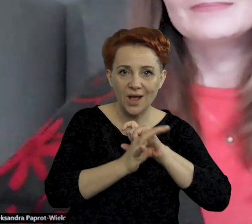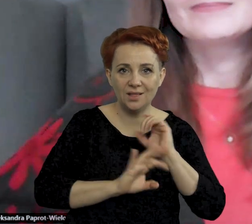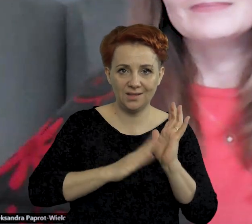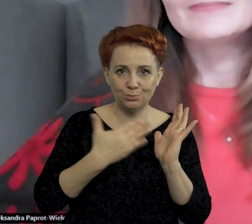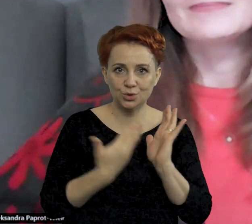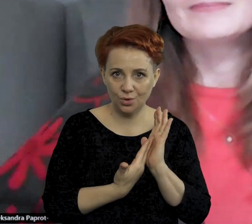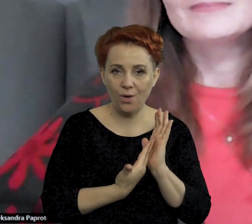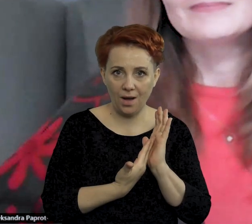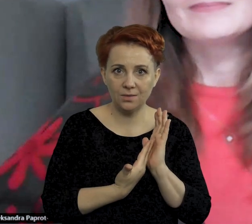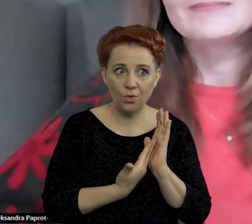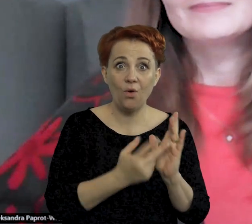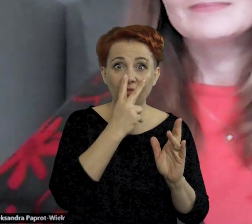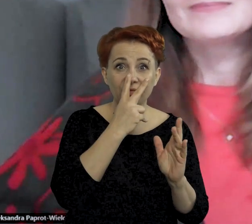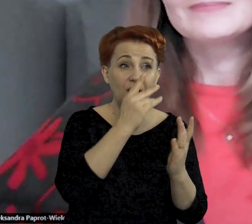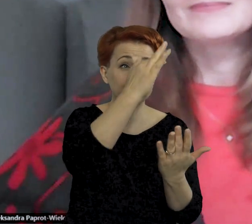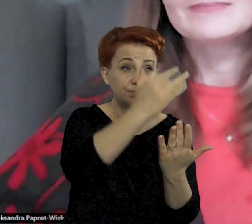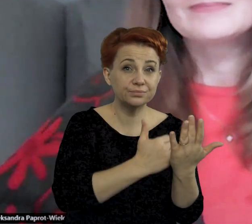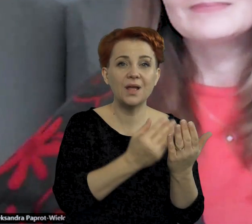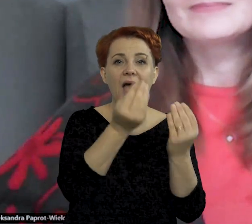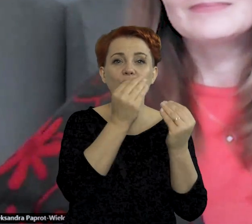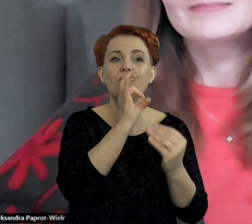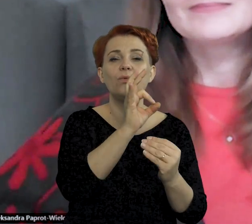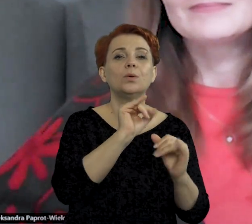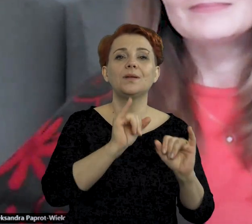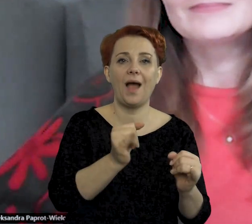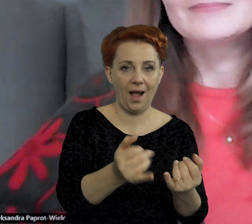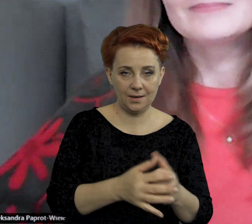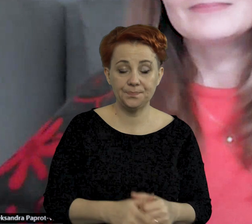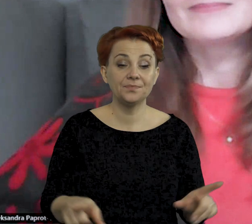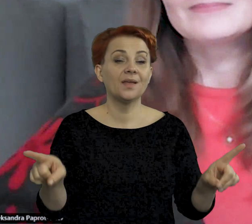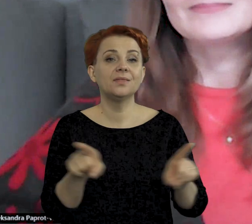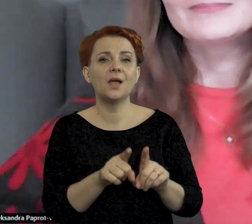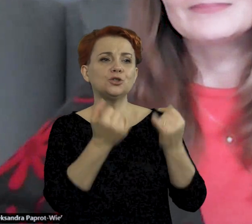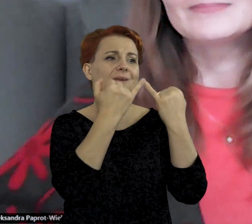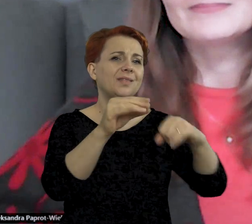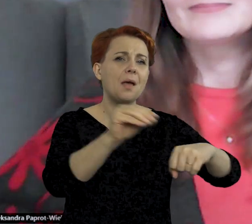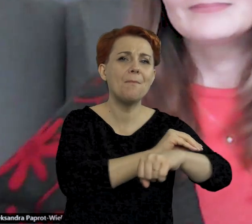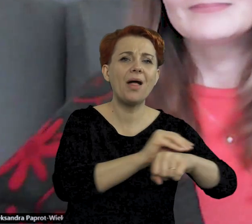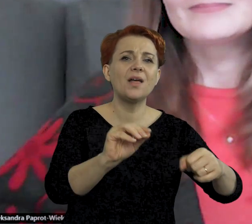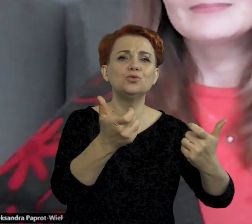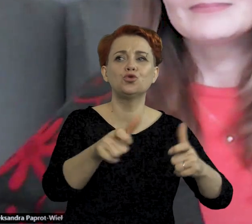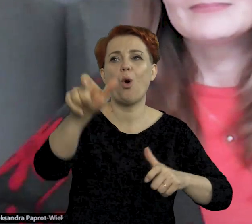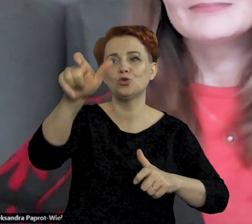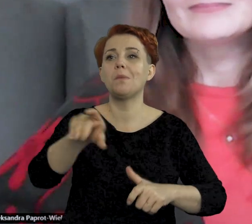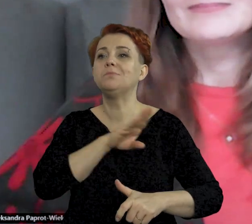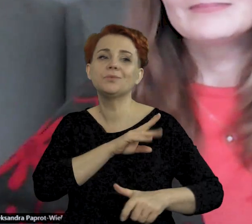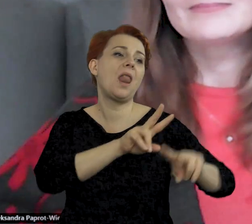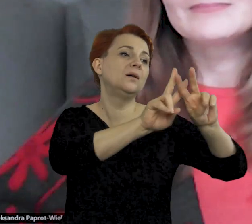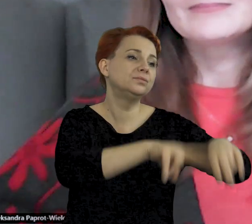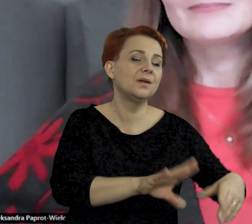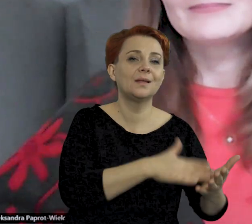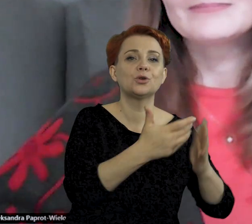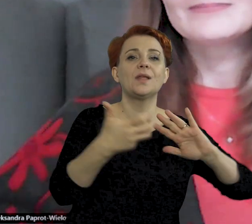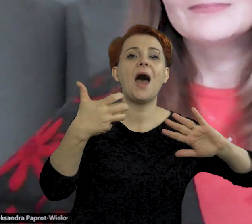tym, jak wyglądała edukacja tych osób. Pozostają jakieś materiały, które te osoby po sobie zostawiły, często gromadzone w